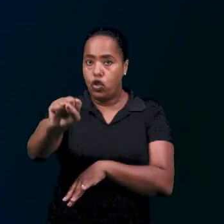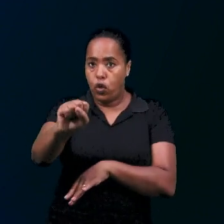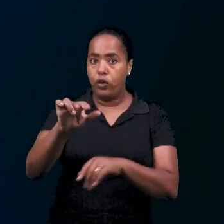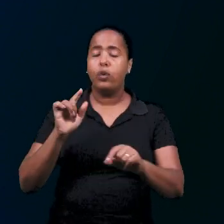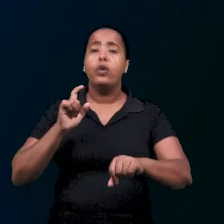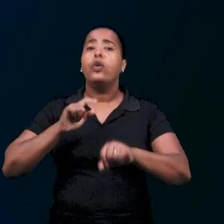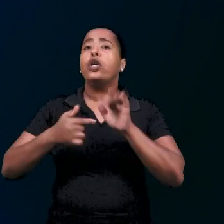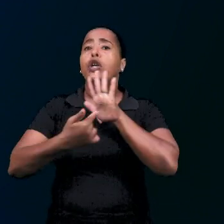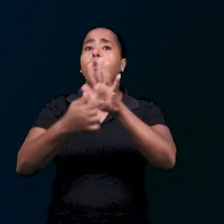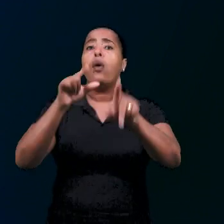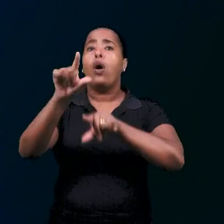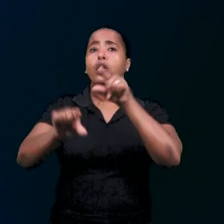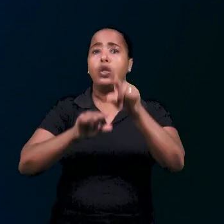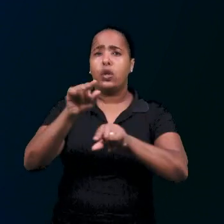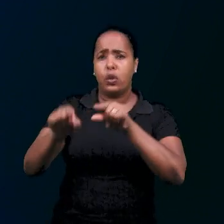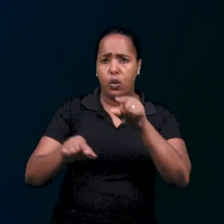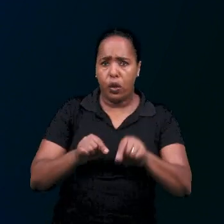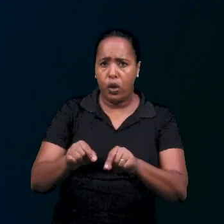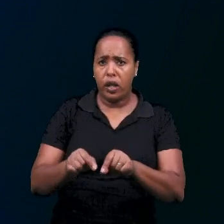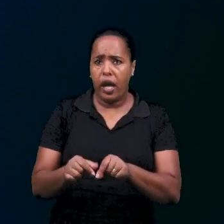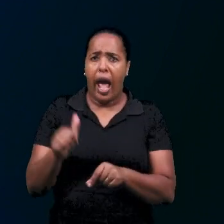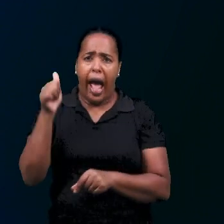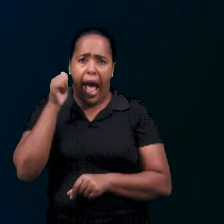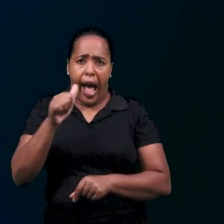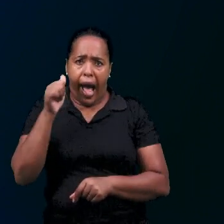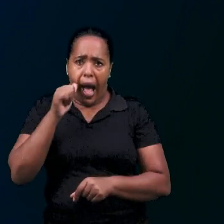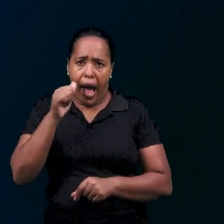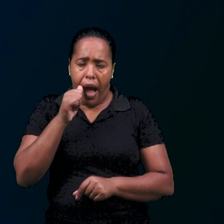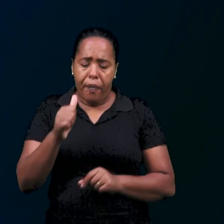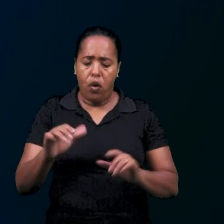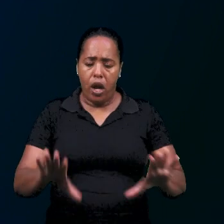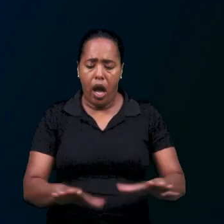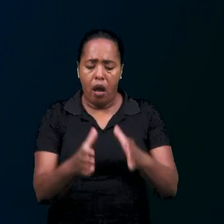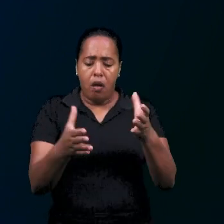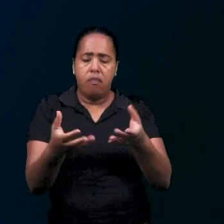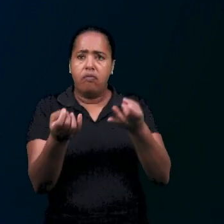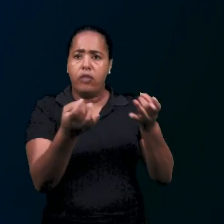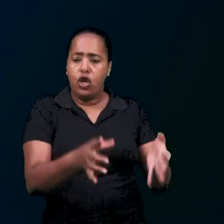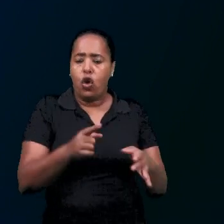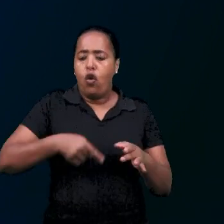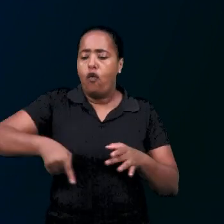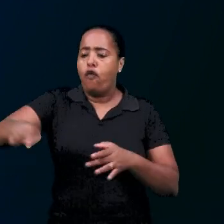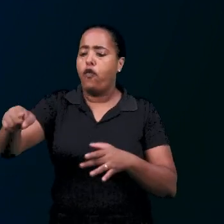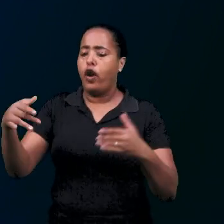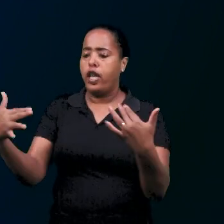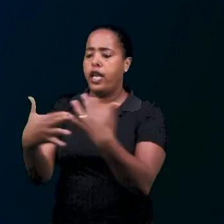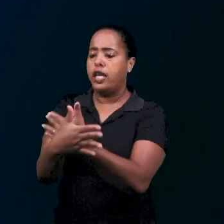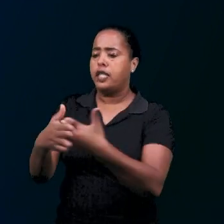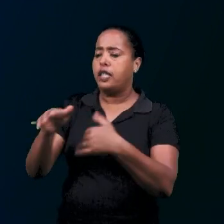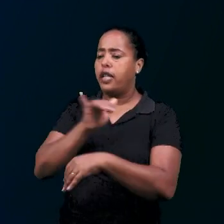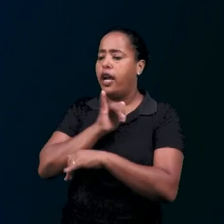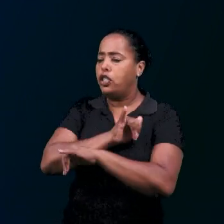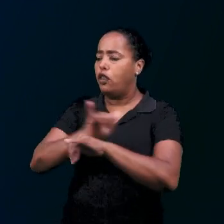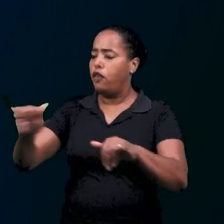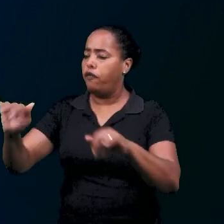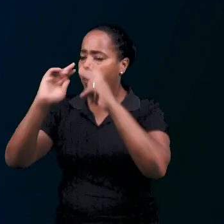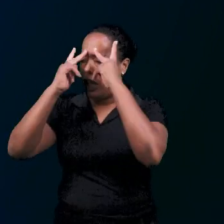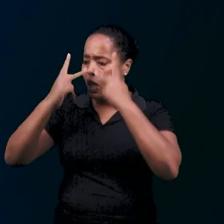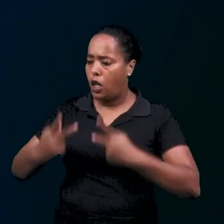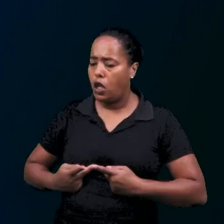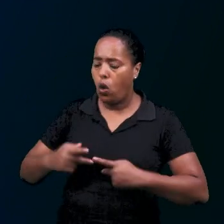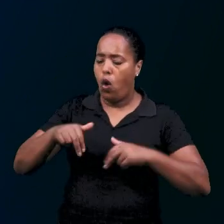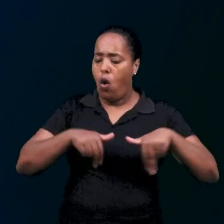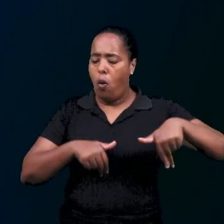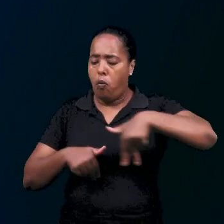28 qui dit, elle a laissé donc la femme sa couche et est allée à la ville et a dit à